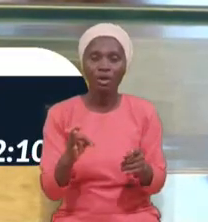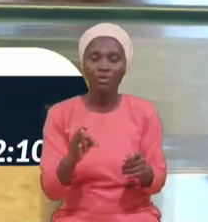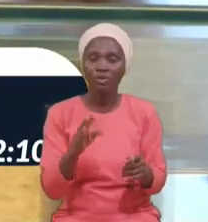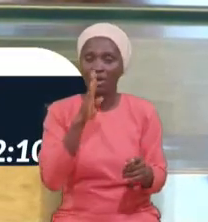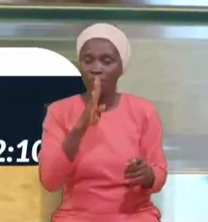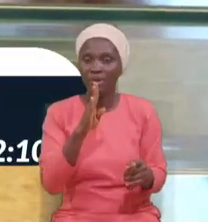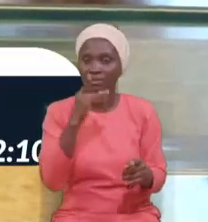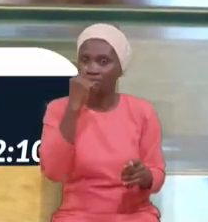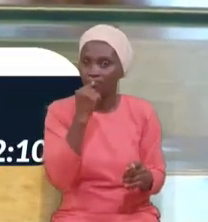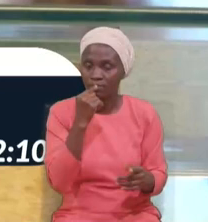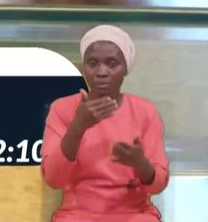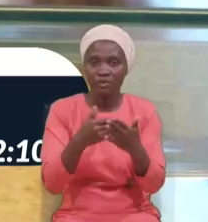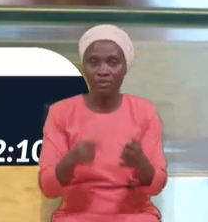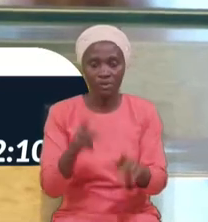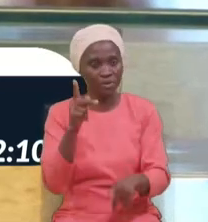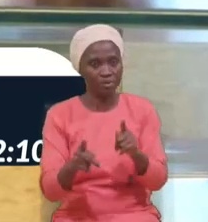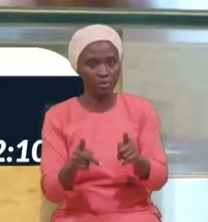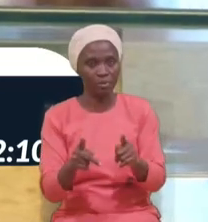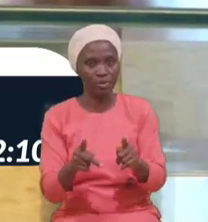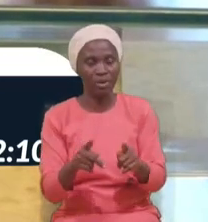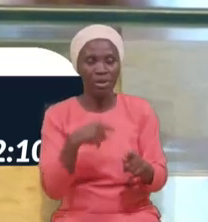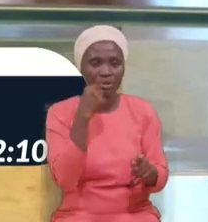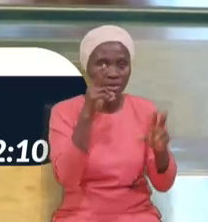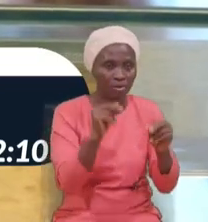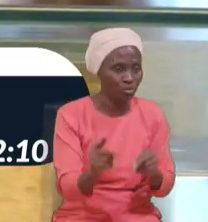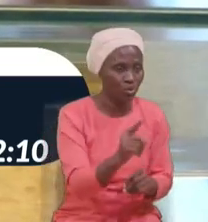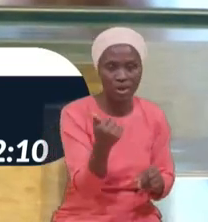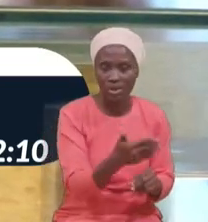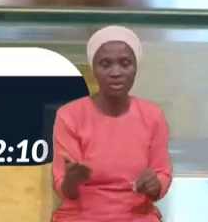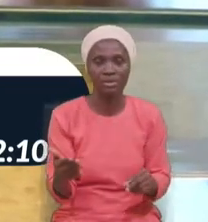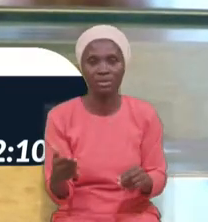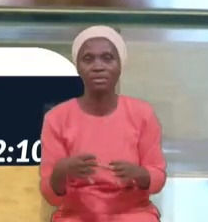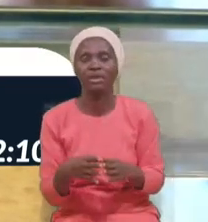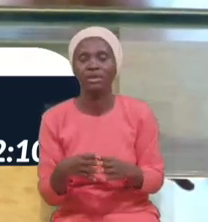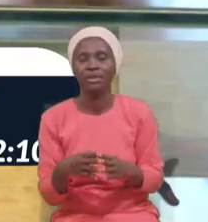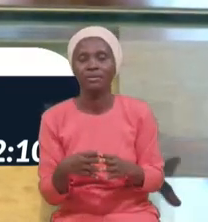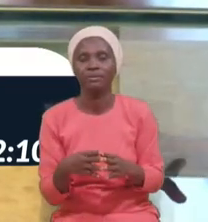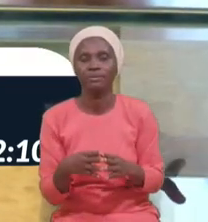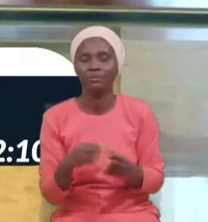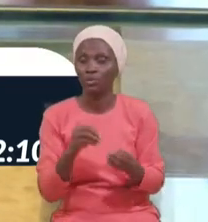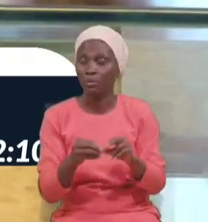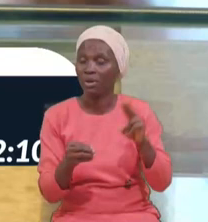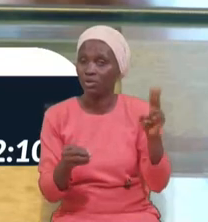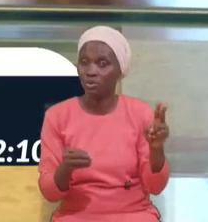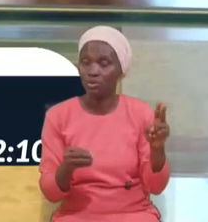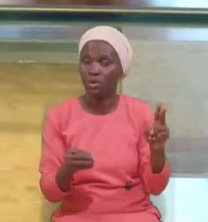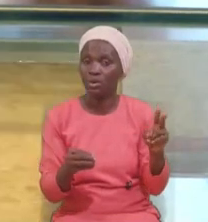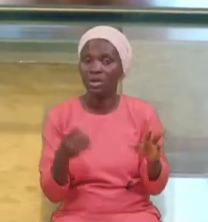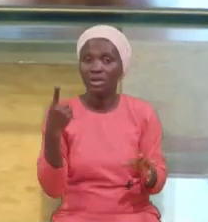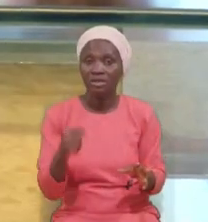devant les gens. Ne dites rien à personne. La particularité du silence devant les gens. Numéro